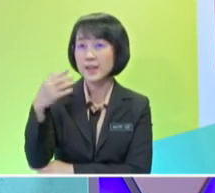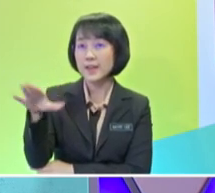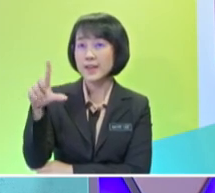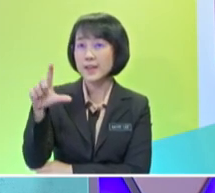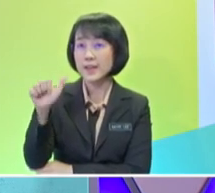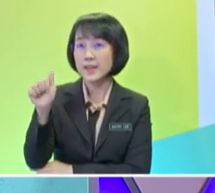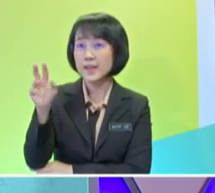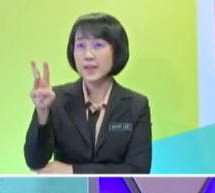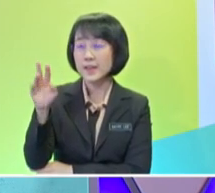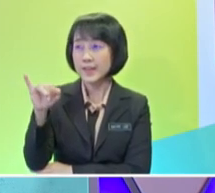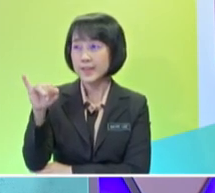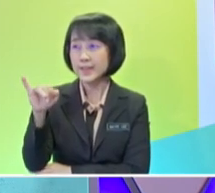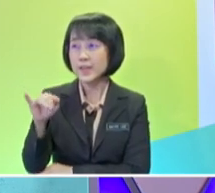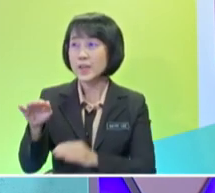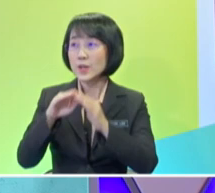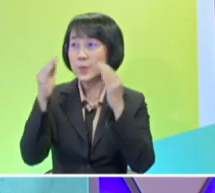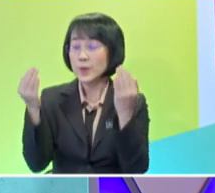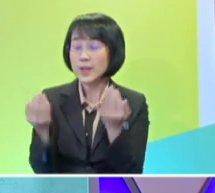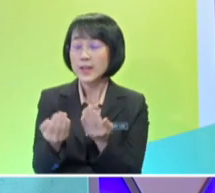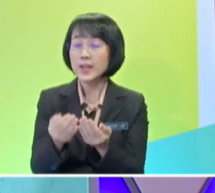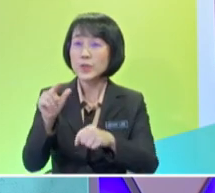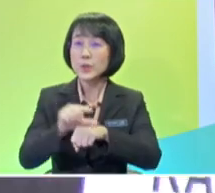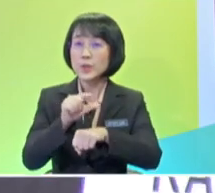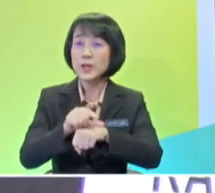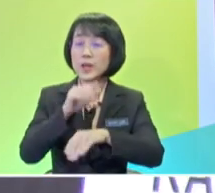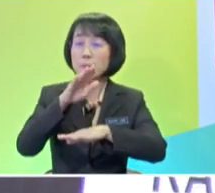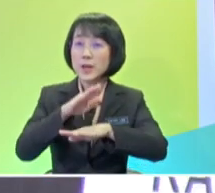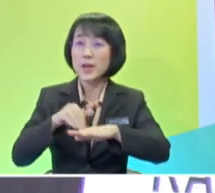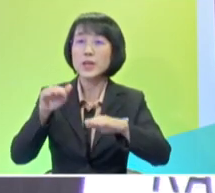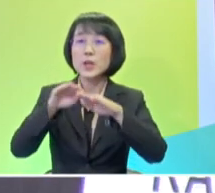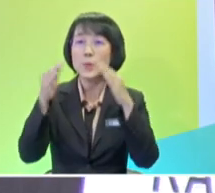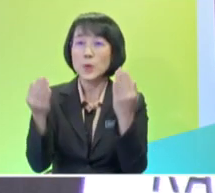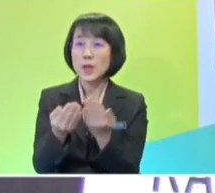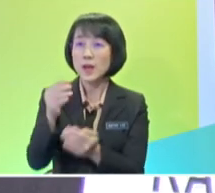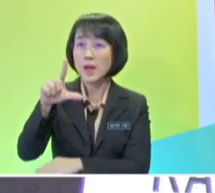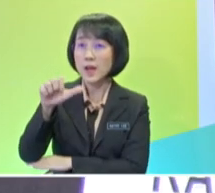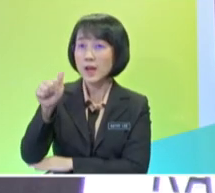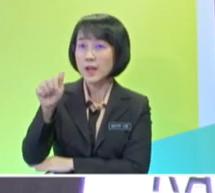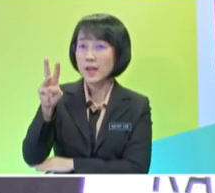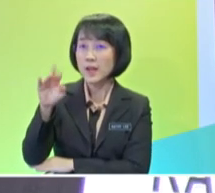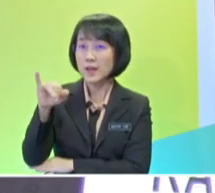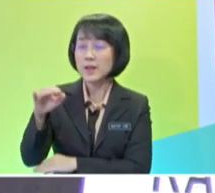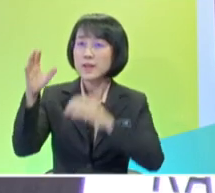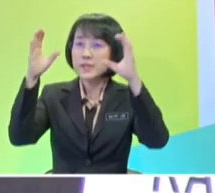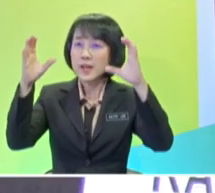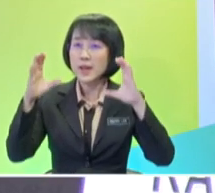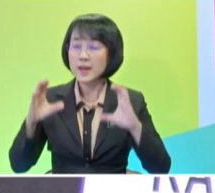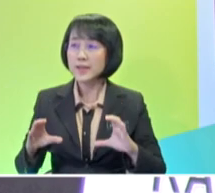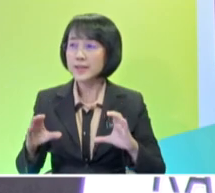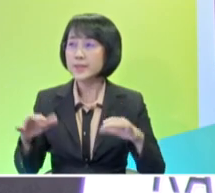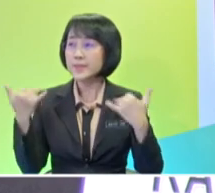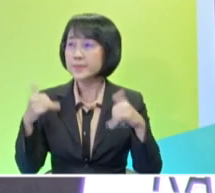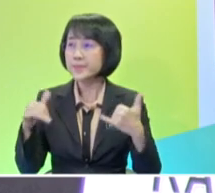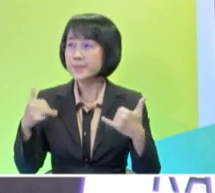digunakan itu dipanggil bola lawi oleh masyarakat melayu dan cari permainannya mereka perlu melatih boneka